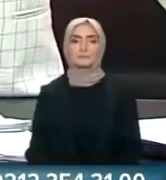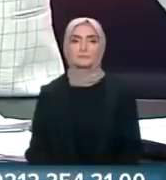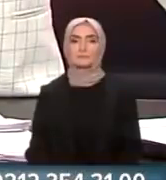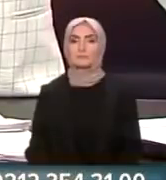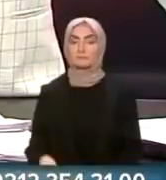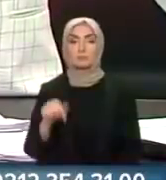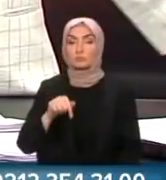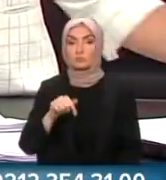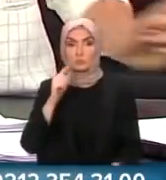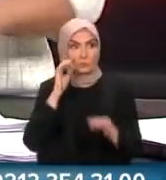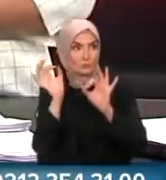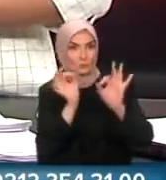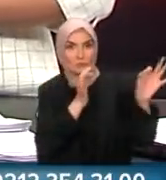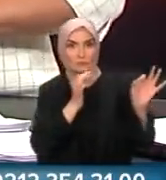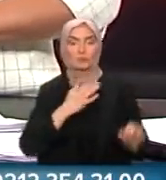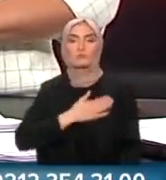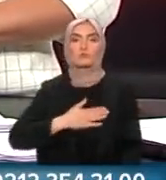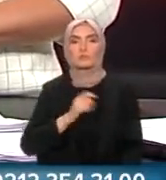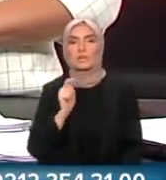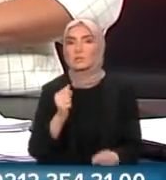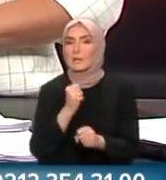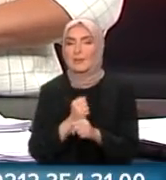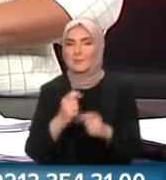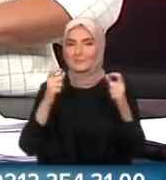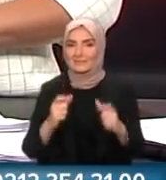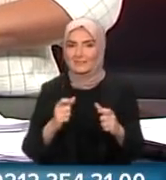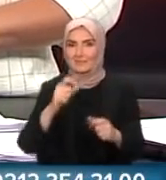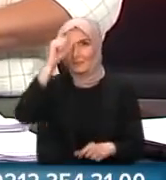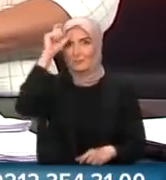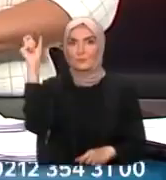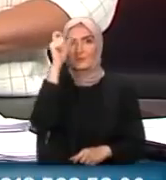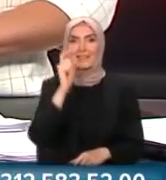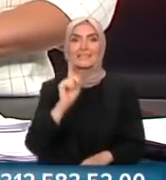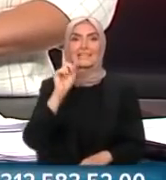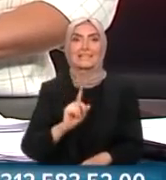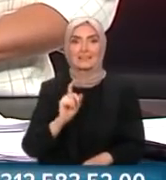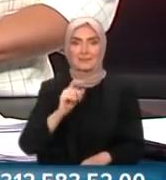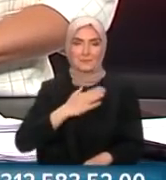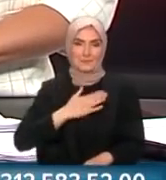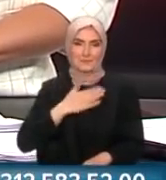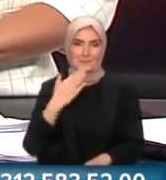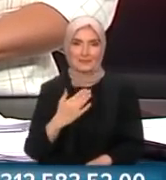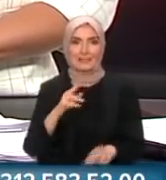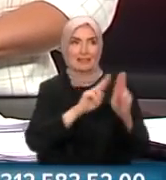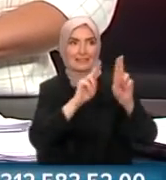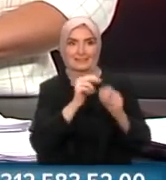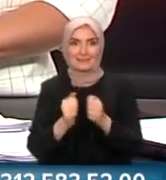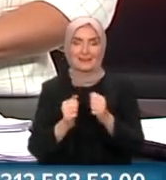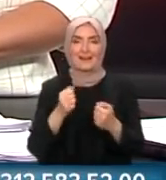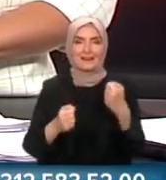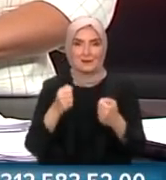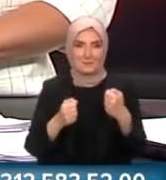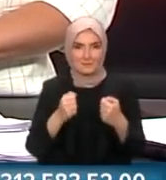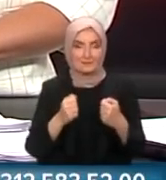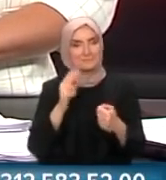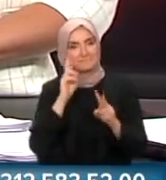Selam bugün gözler Bursa Gemlik'te demiştik Türkiye'nin ilk yerli ve milli elektrikli arabası ödeyeceği fabrikanın temelleri atılıyor Başkan Erdoğan şu anda